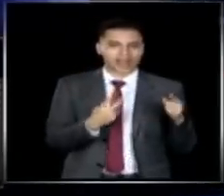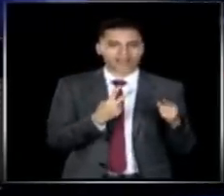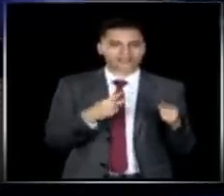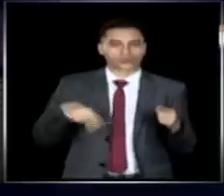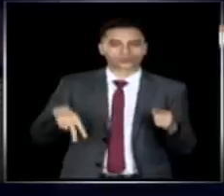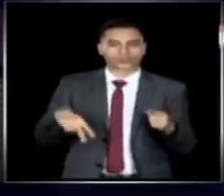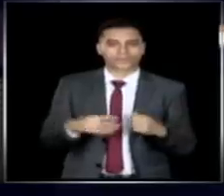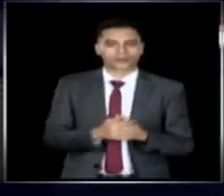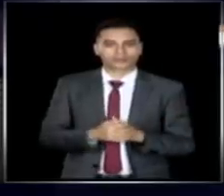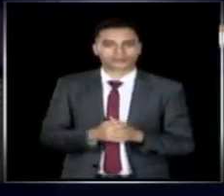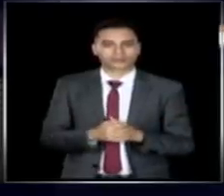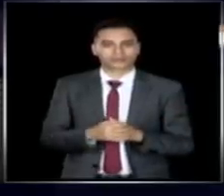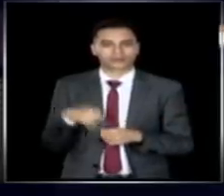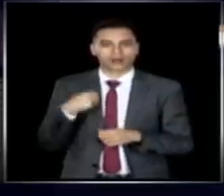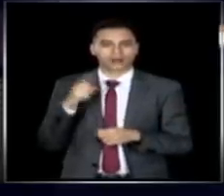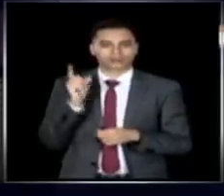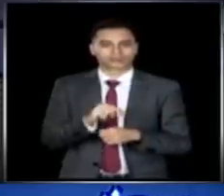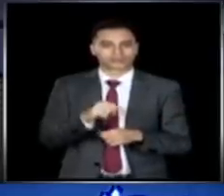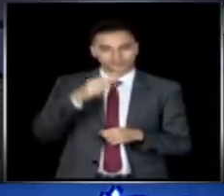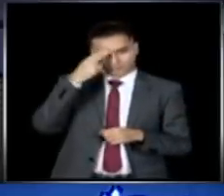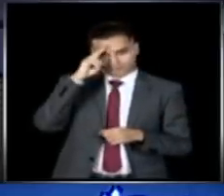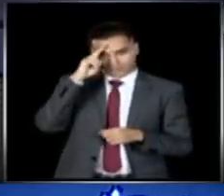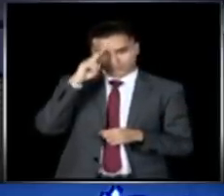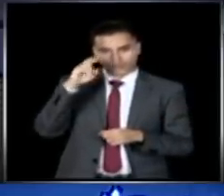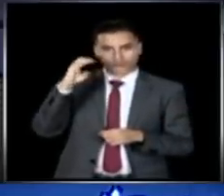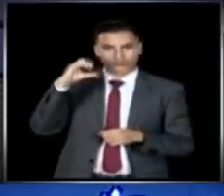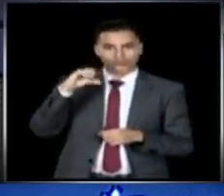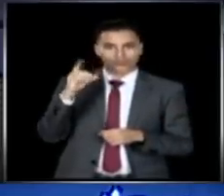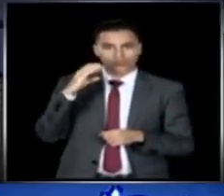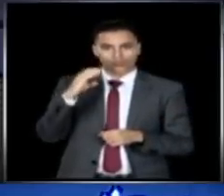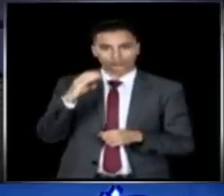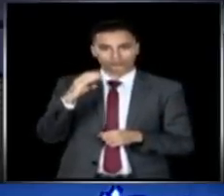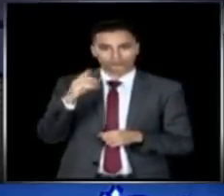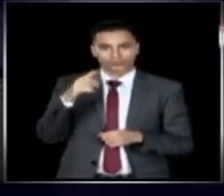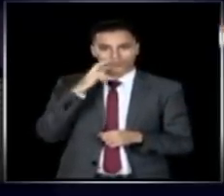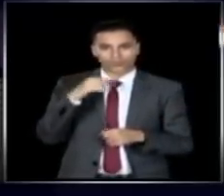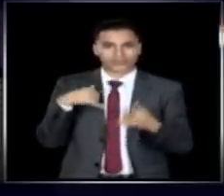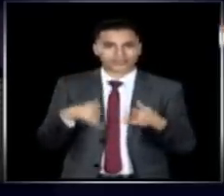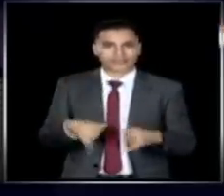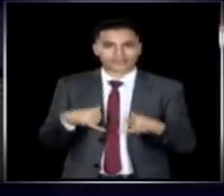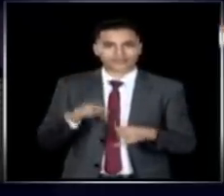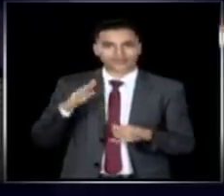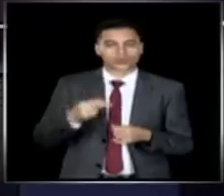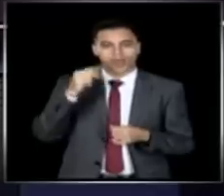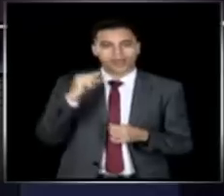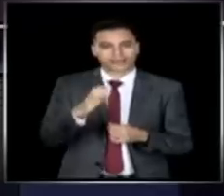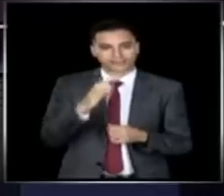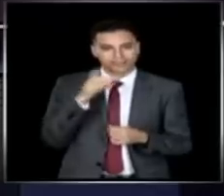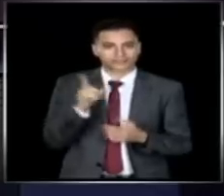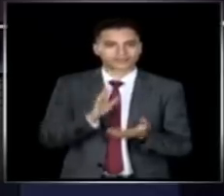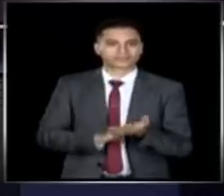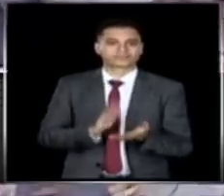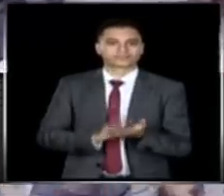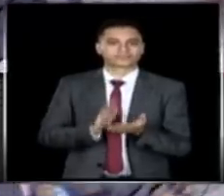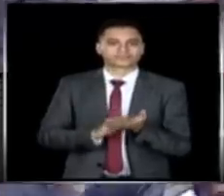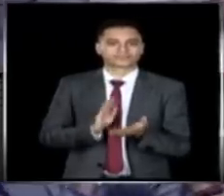2008 اللي عينه جورج دبليو بوش. اجابتك جزائري. سعاد اجابه صحيحه.